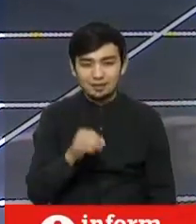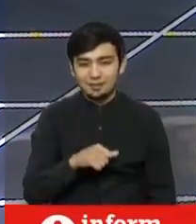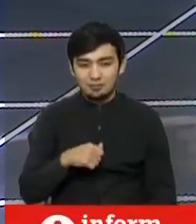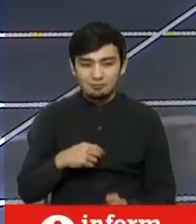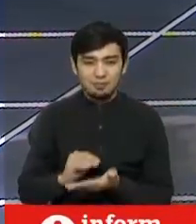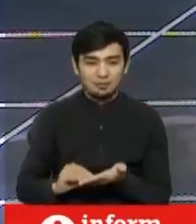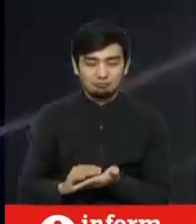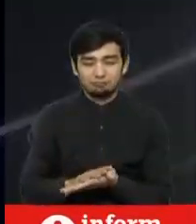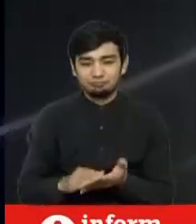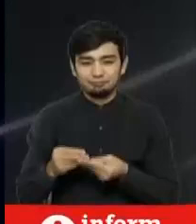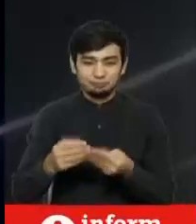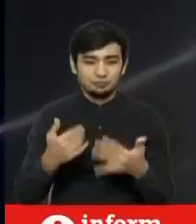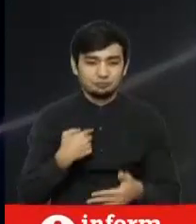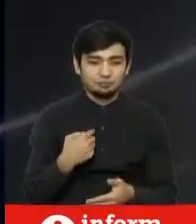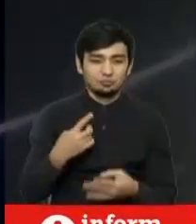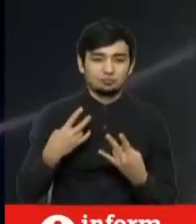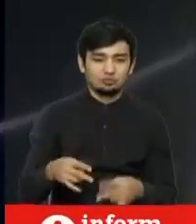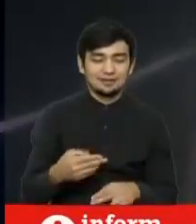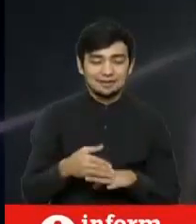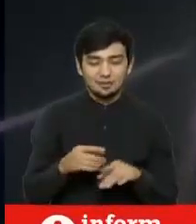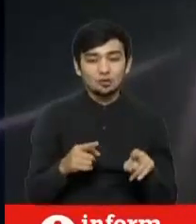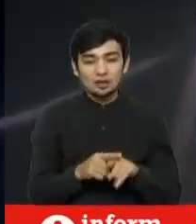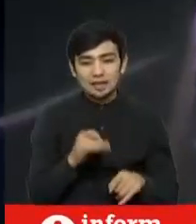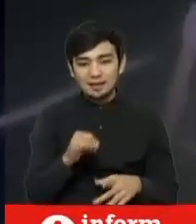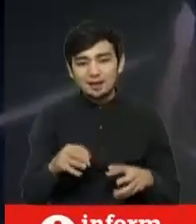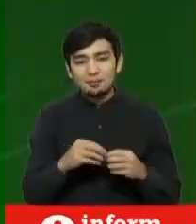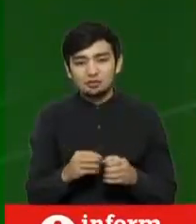бастама тұтынушылардың құқығын қорғауға сеп болғалы отыр.